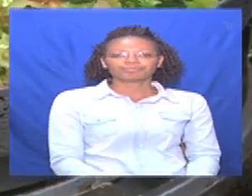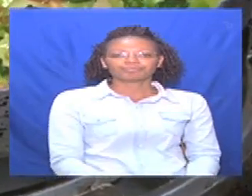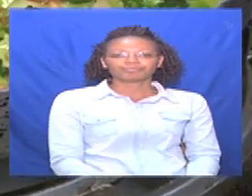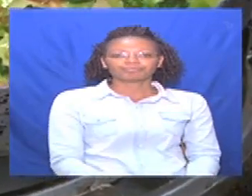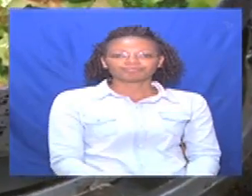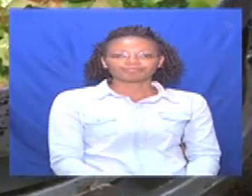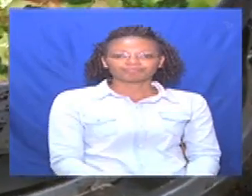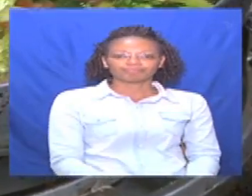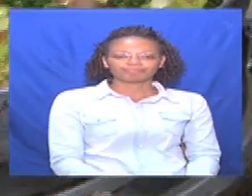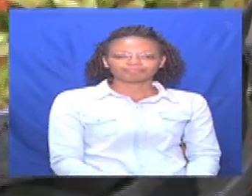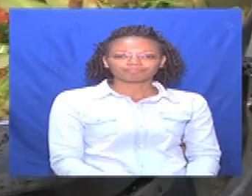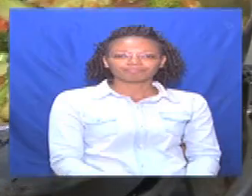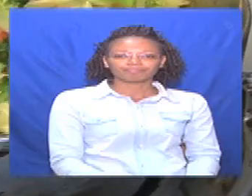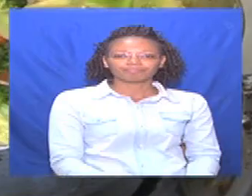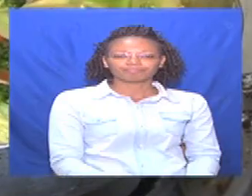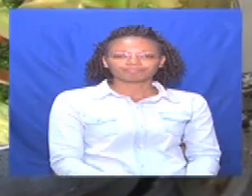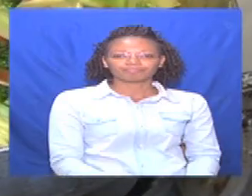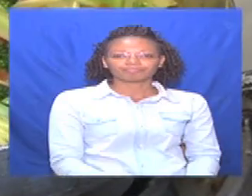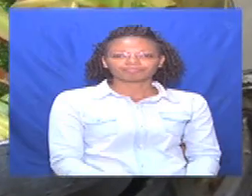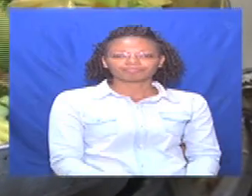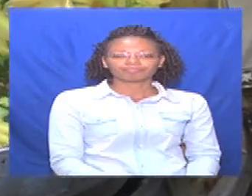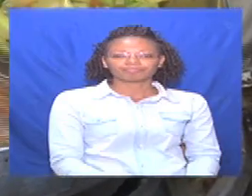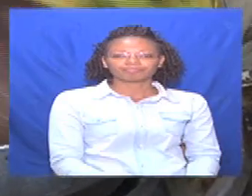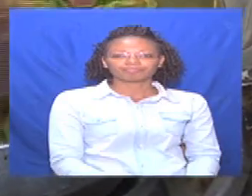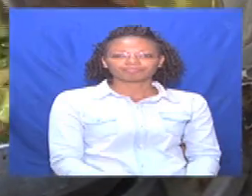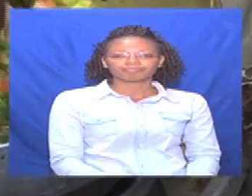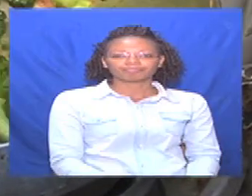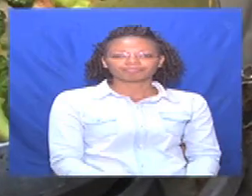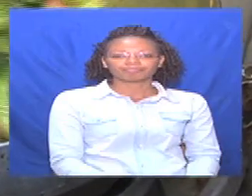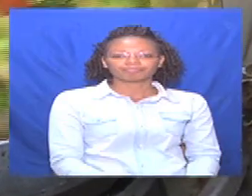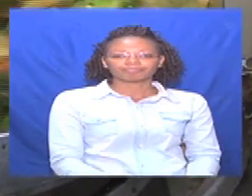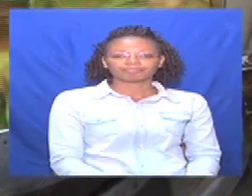When the broccoli turns bright green, it's almost ready.